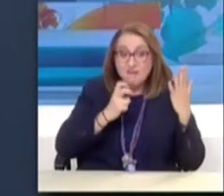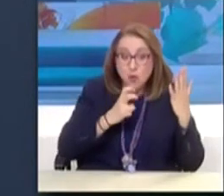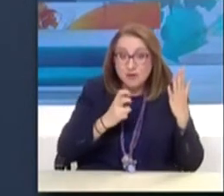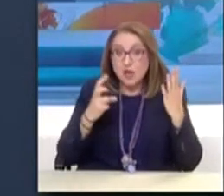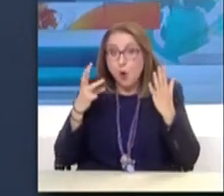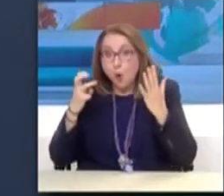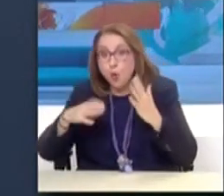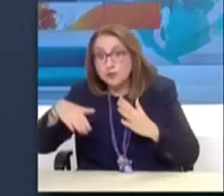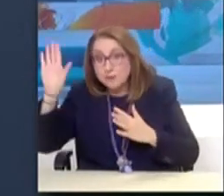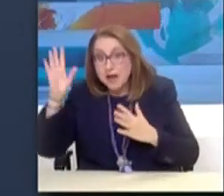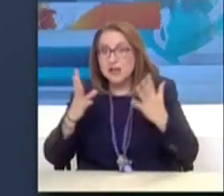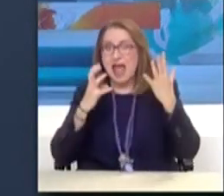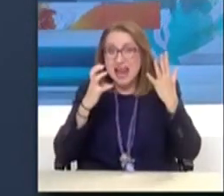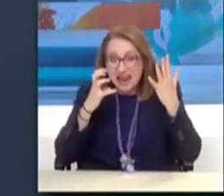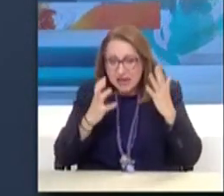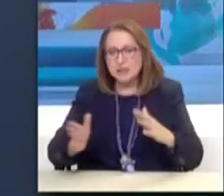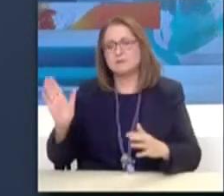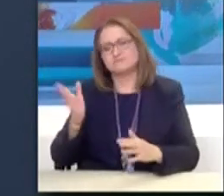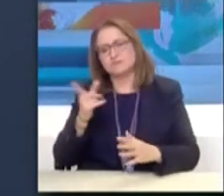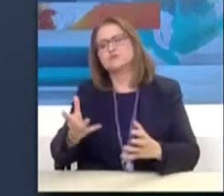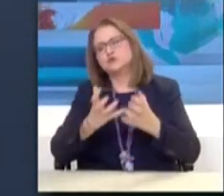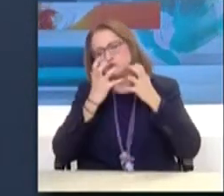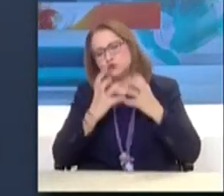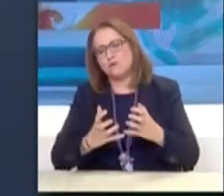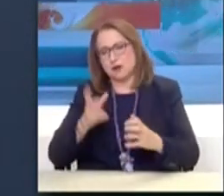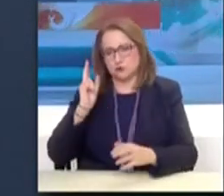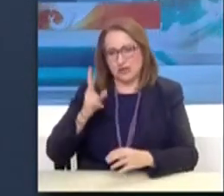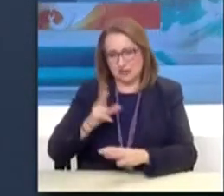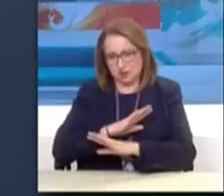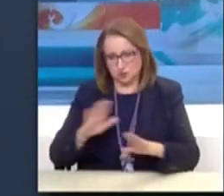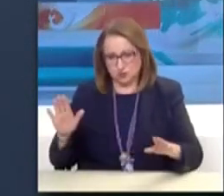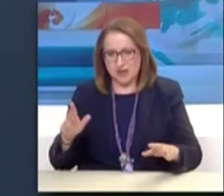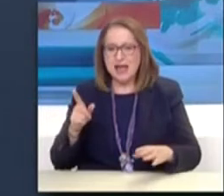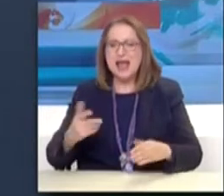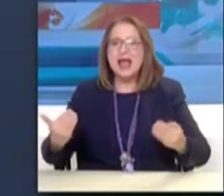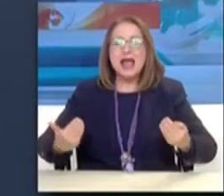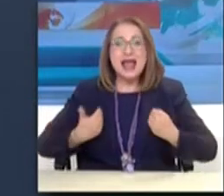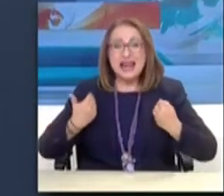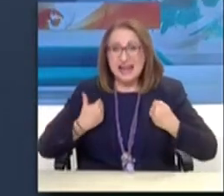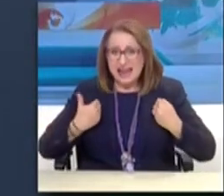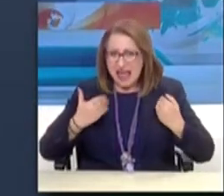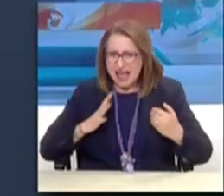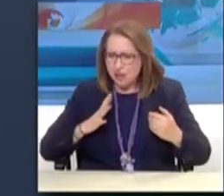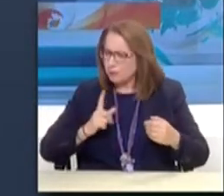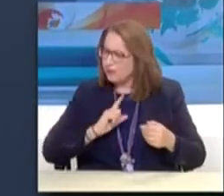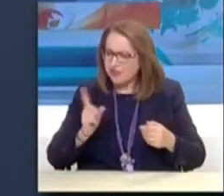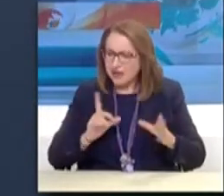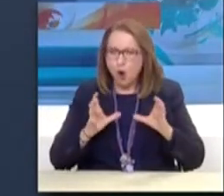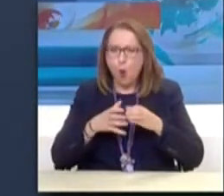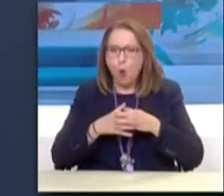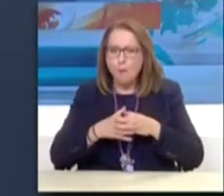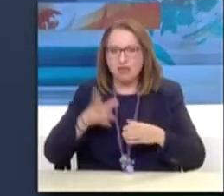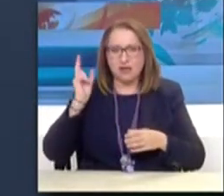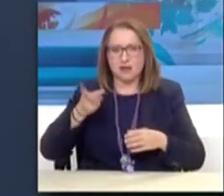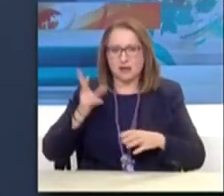περισσότερο και των 90 ακόμα περισσότερο. Οι νέοι άνθρωποι που δεν ανήκουν σε ομάδα αυξημένου κινδύνου θα πρέπει